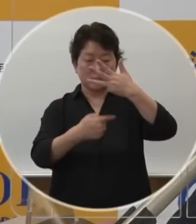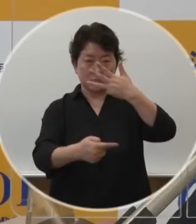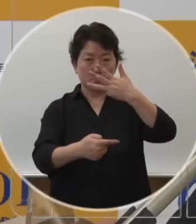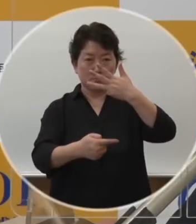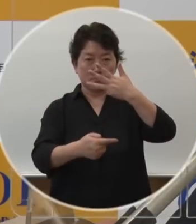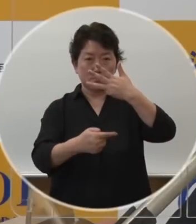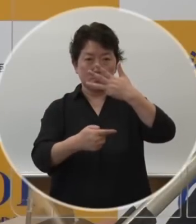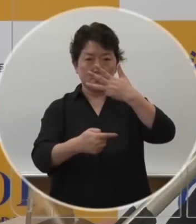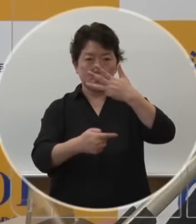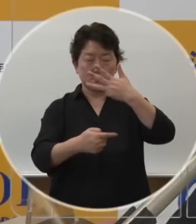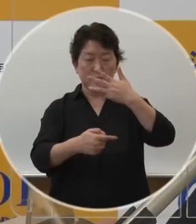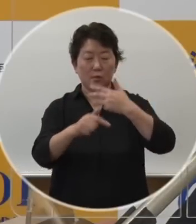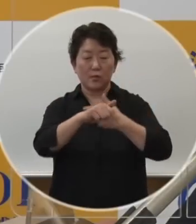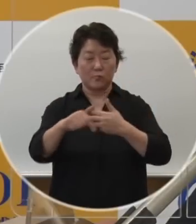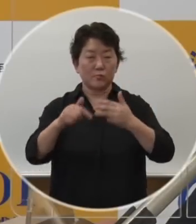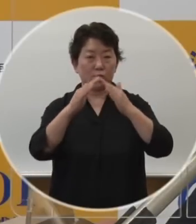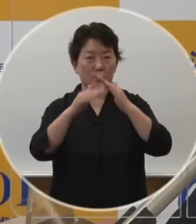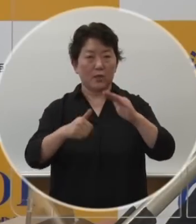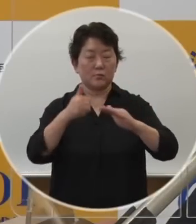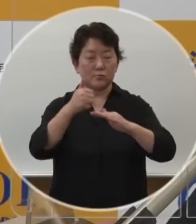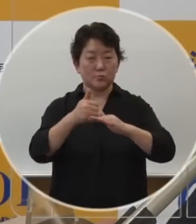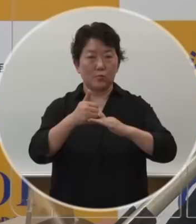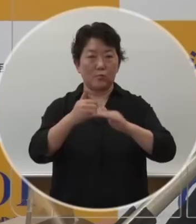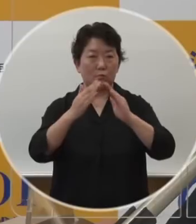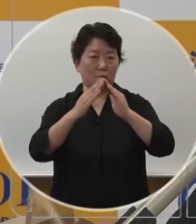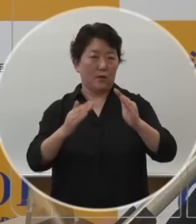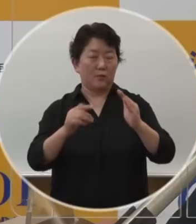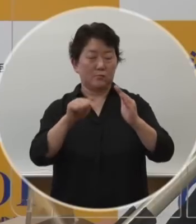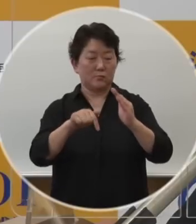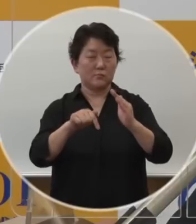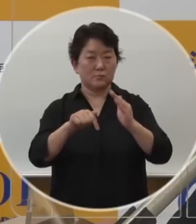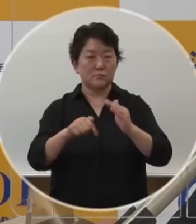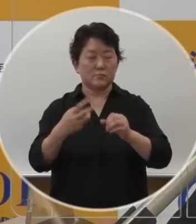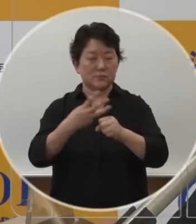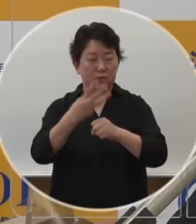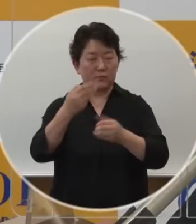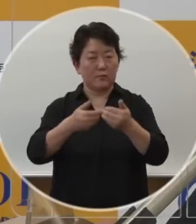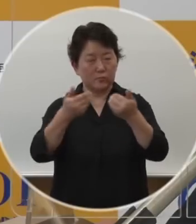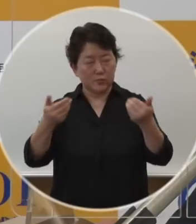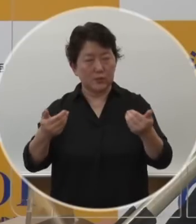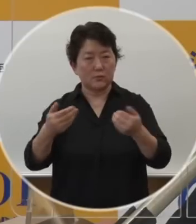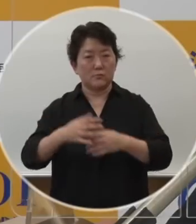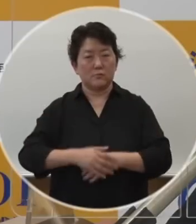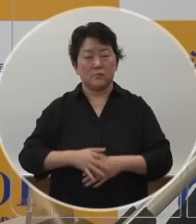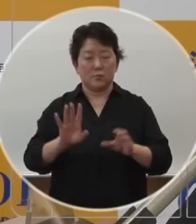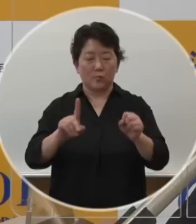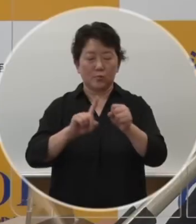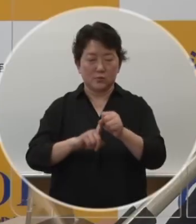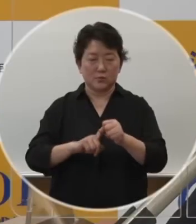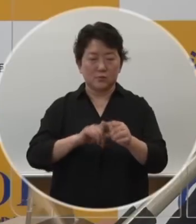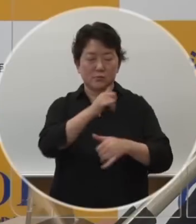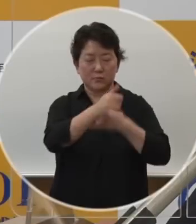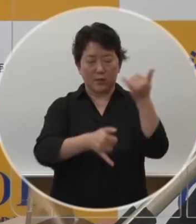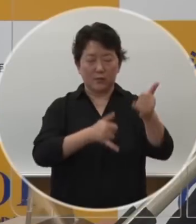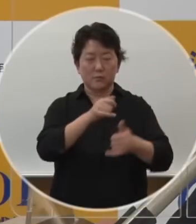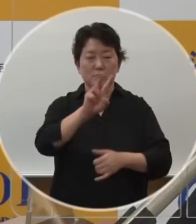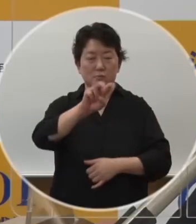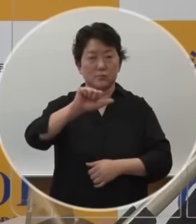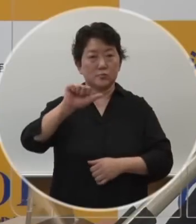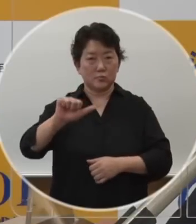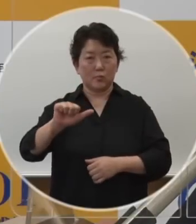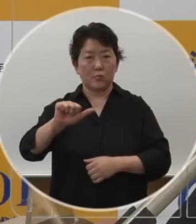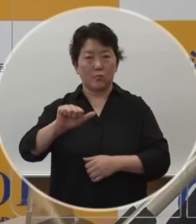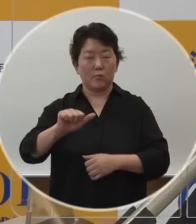幕政府部会長会におきまして、3年ぶりとなる今年の第25回御幕